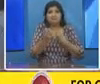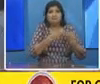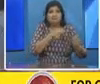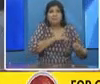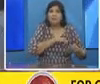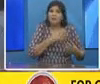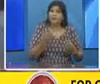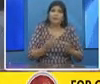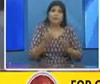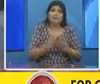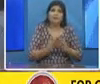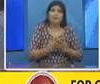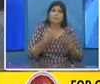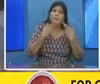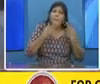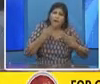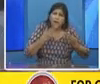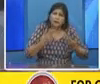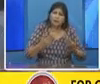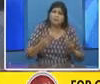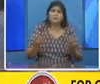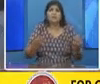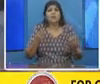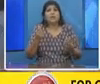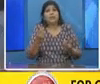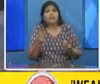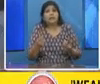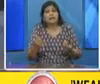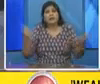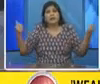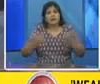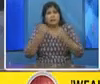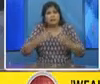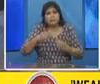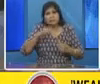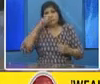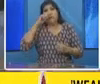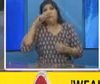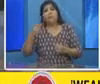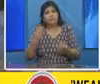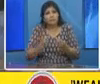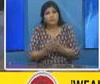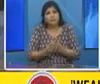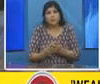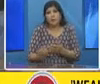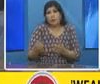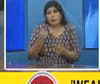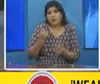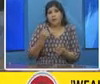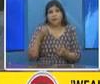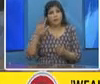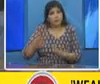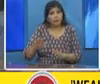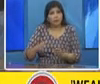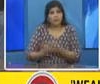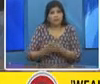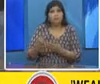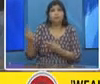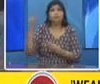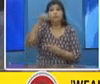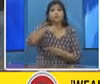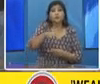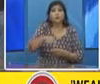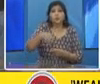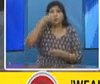व्यक्ति विवाद में, धन का प्रयोग घमंड में और ताकत का प्रयोग दूसरों